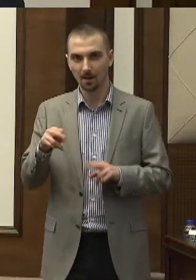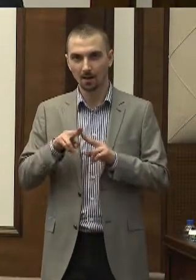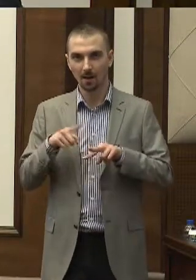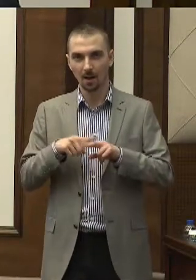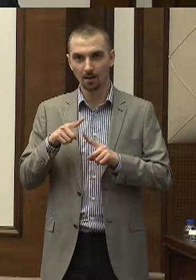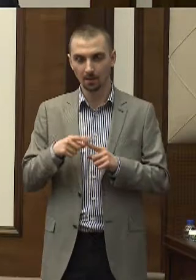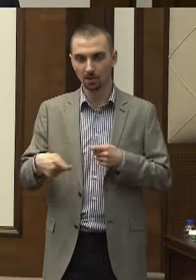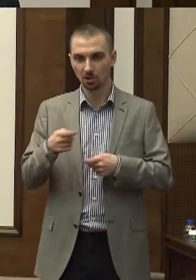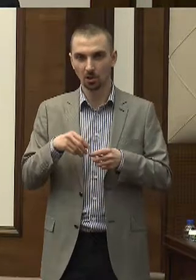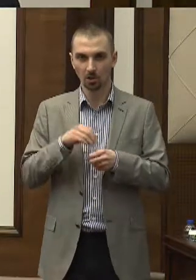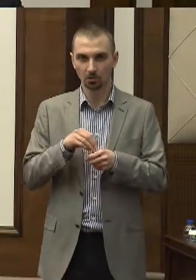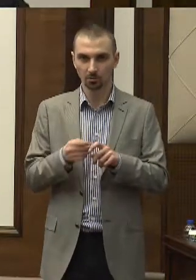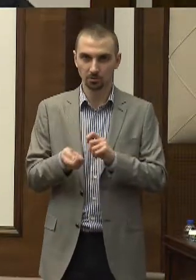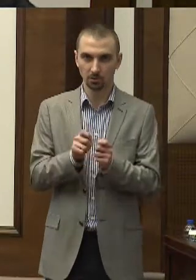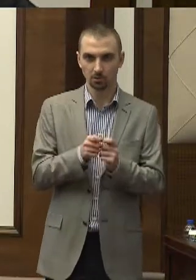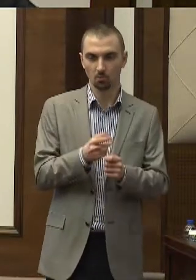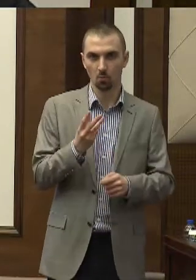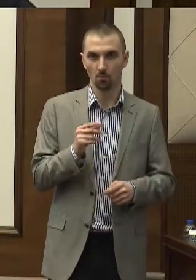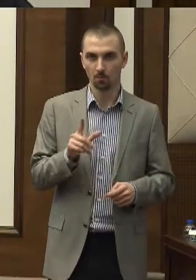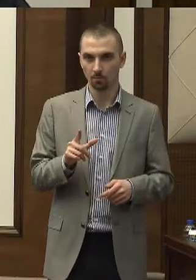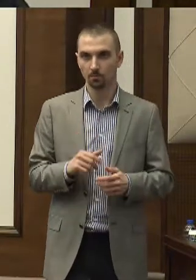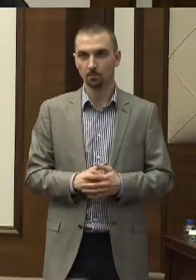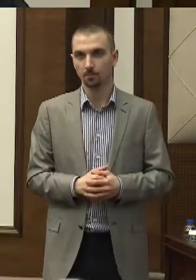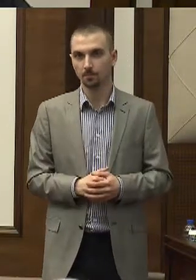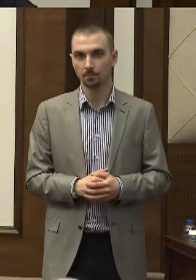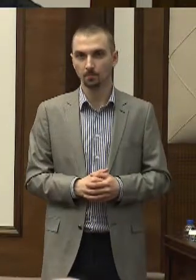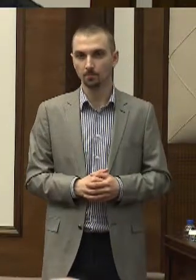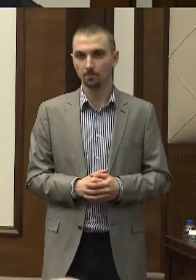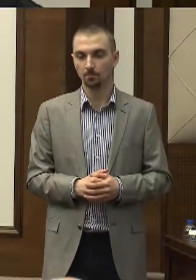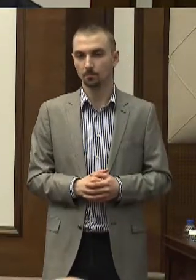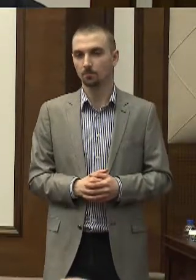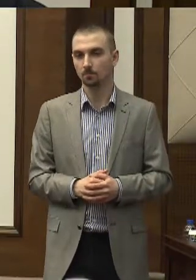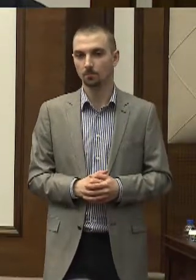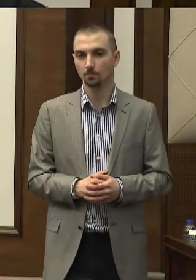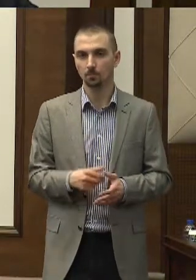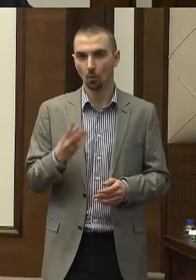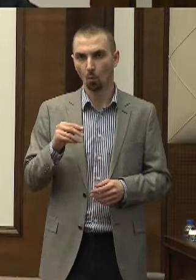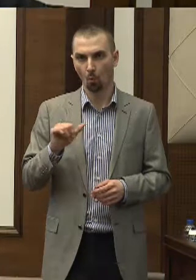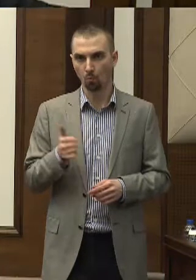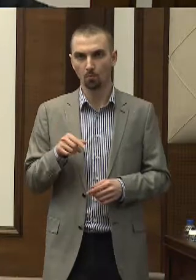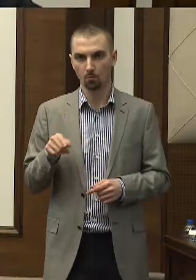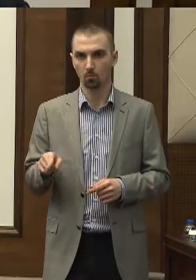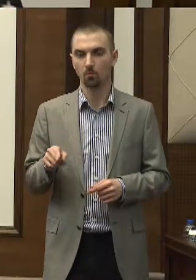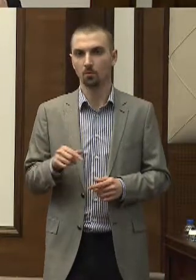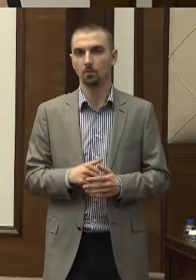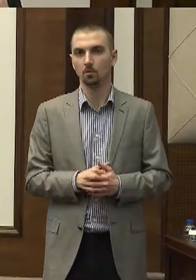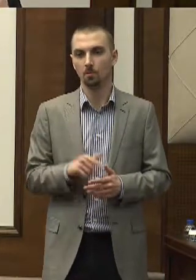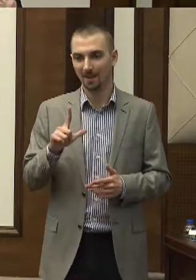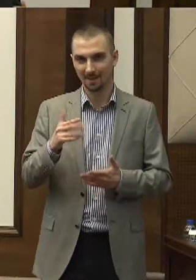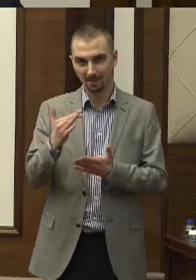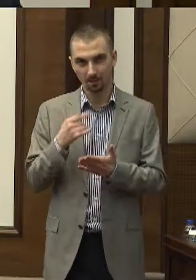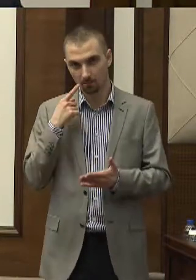yapılması. Harita ve İmar Komisyonu. Bu arkadaşlar önemli bir iştir. Bak şu listede,